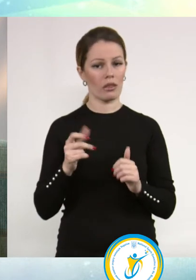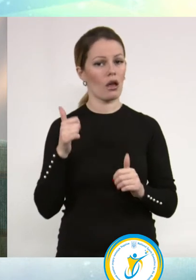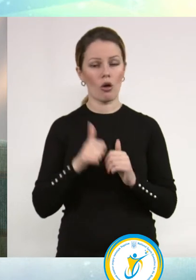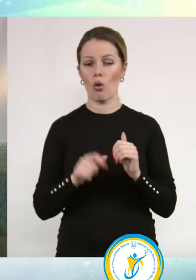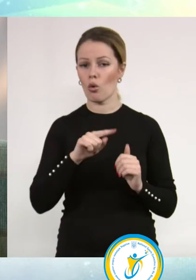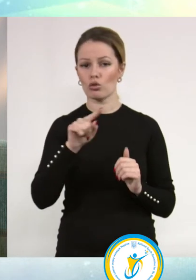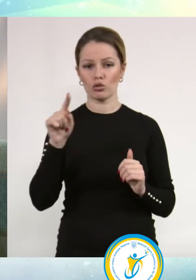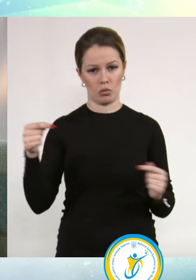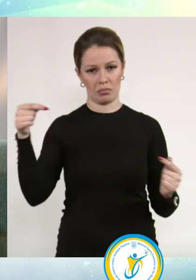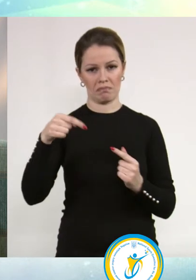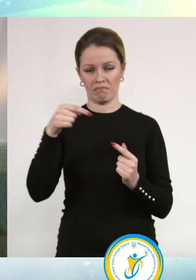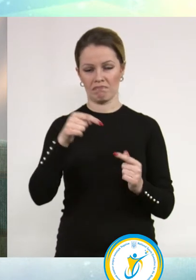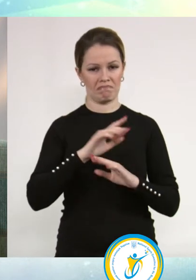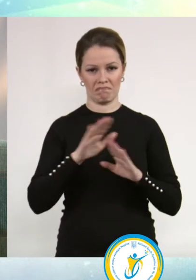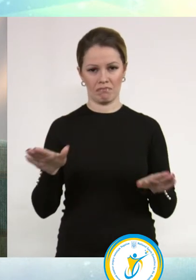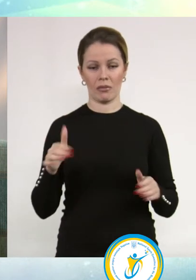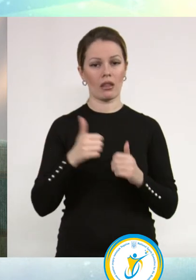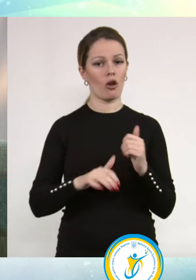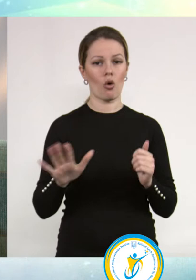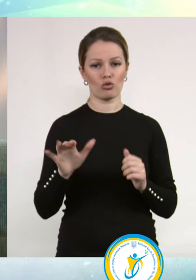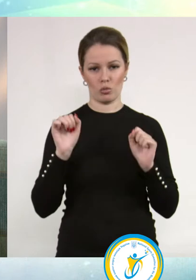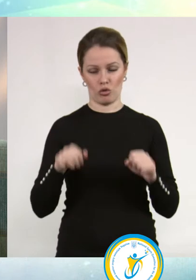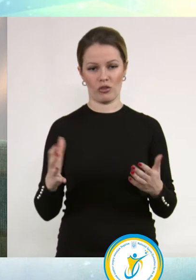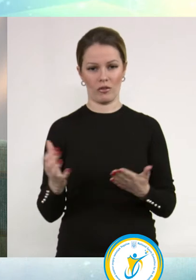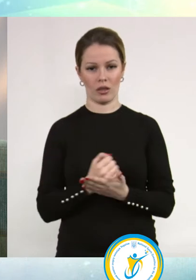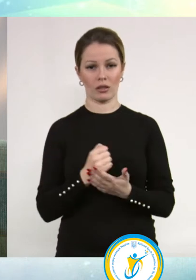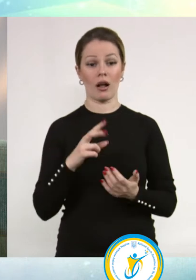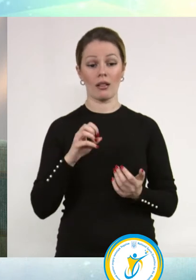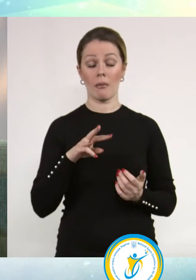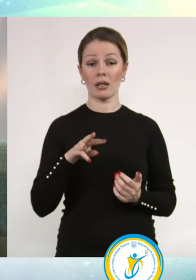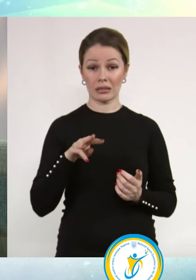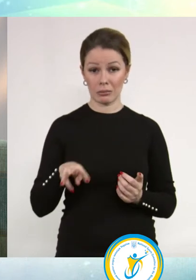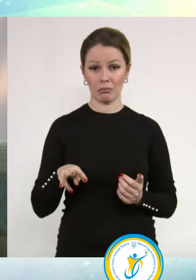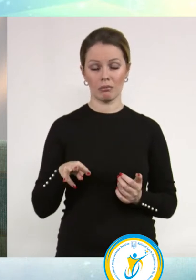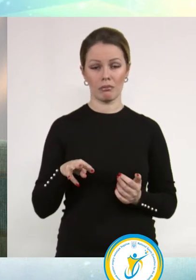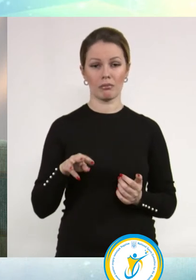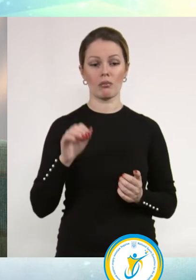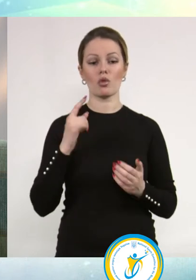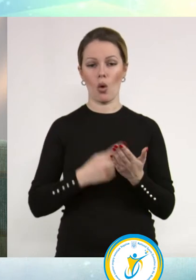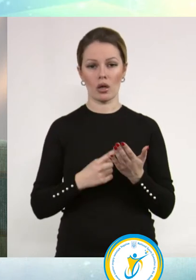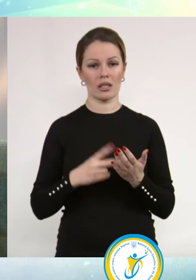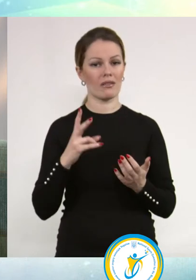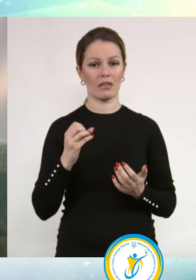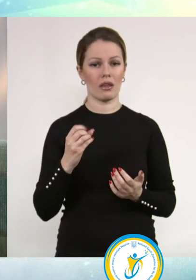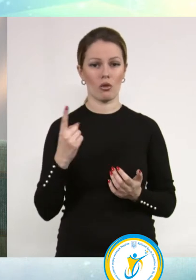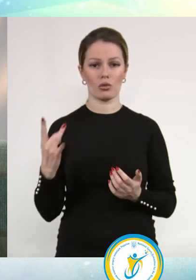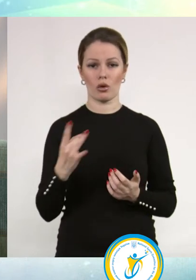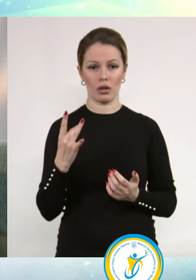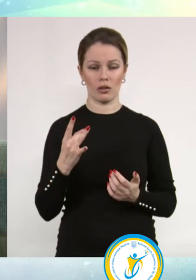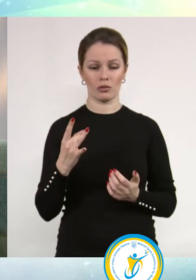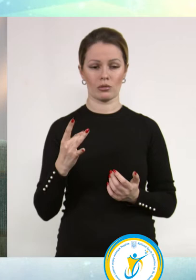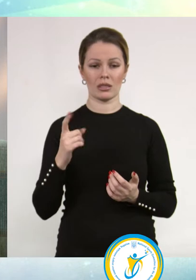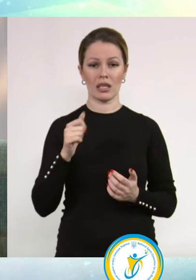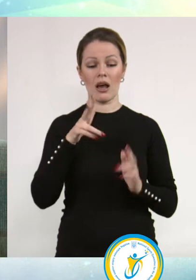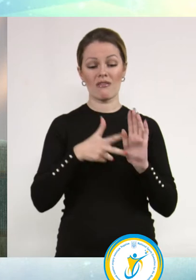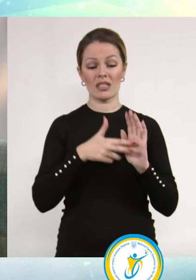йде. І не кожен може її виграти, але Макс доказав уже неоднократно і за